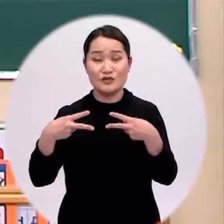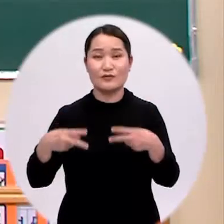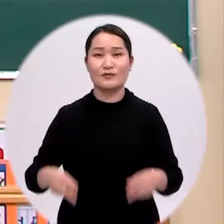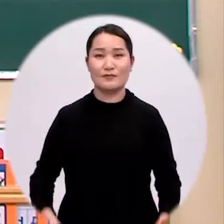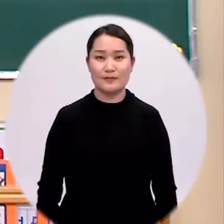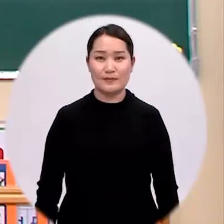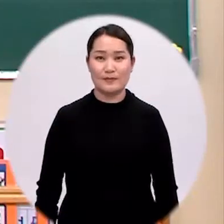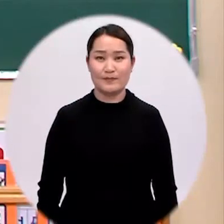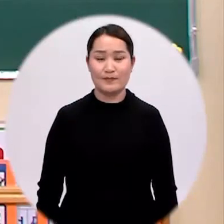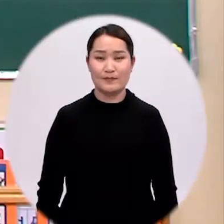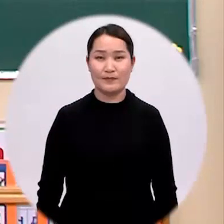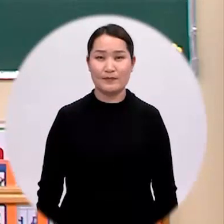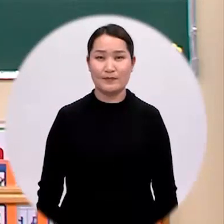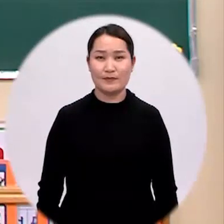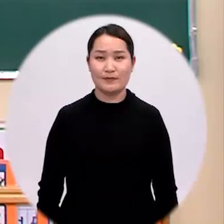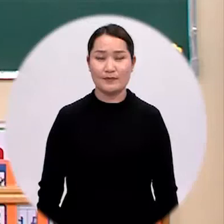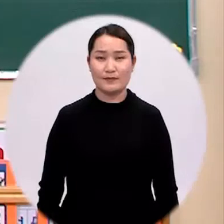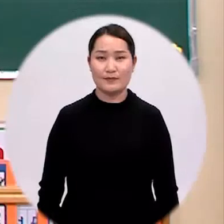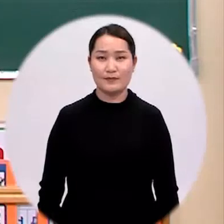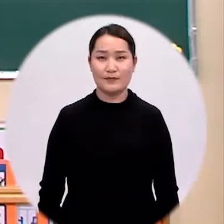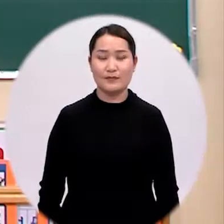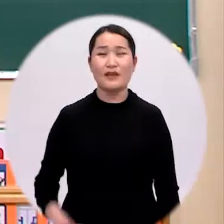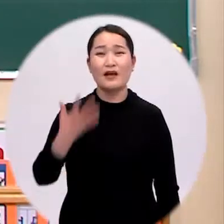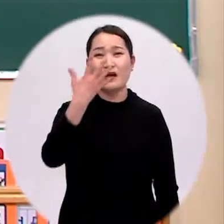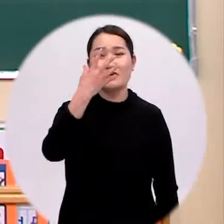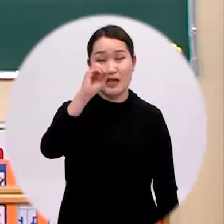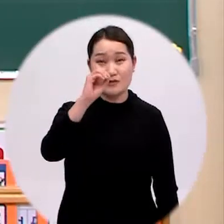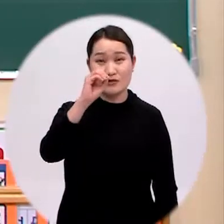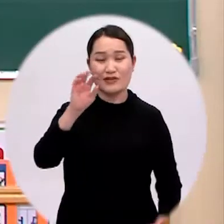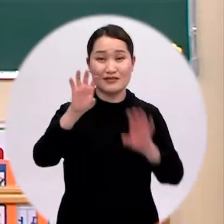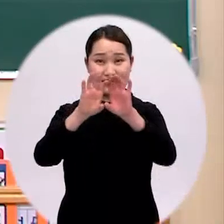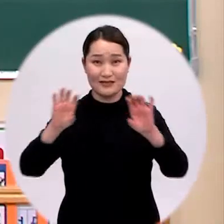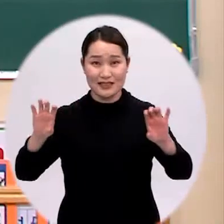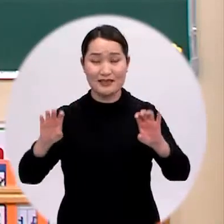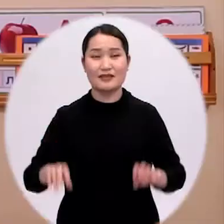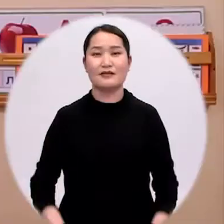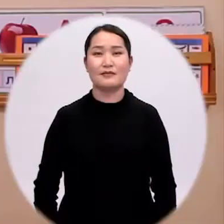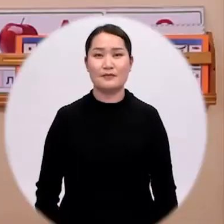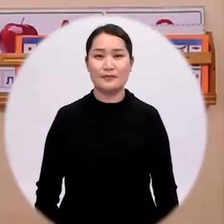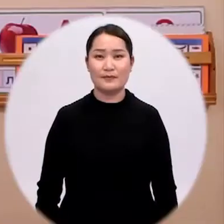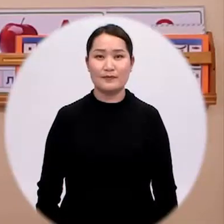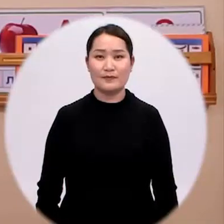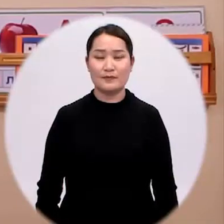цөмөрөө 50 төгрөгийг яаж задрахыг харъя.